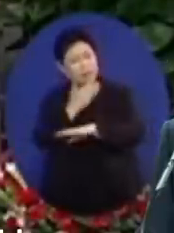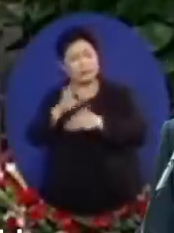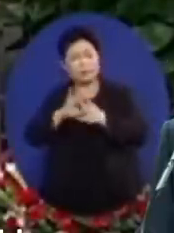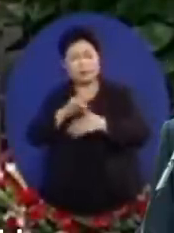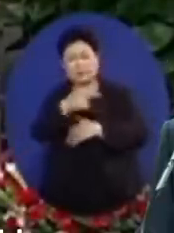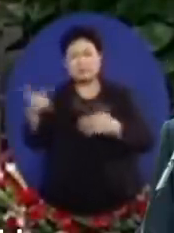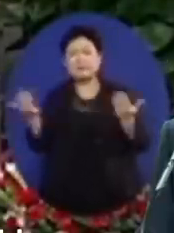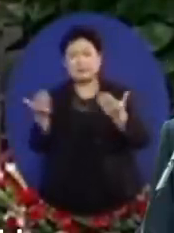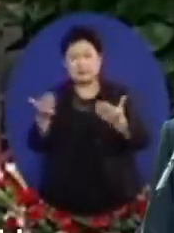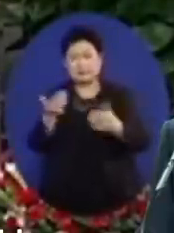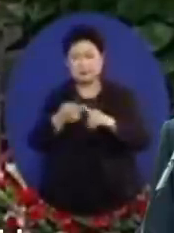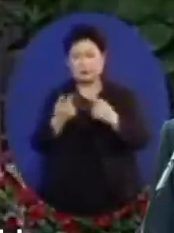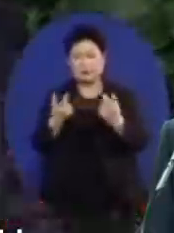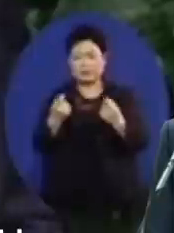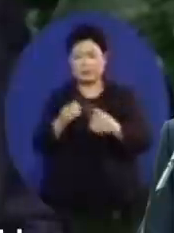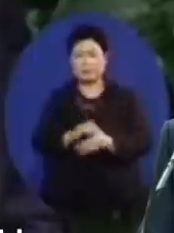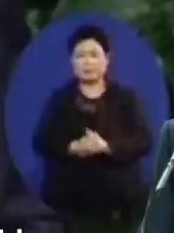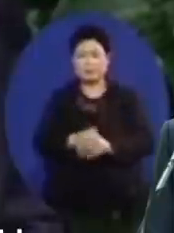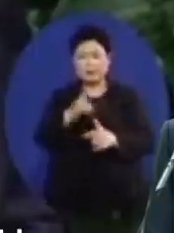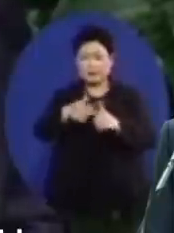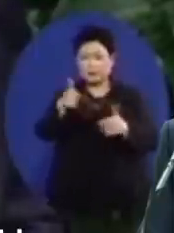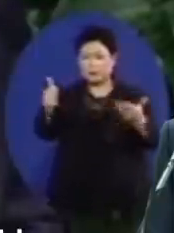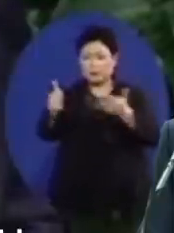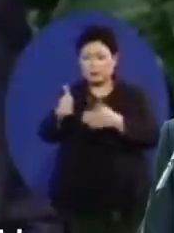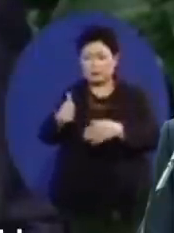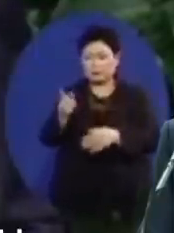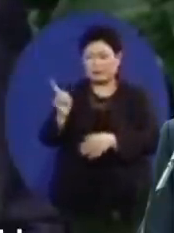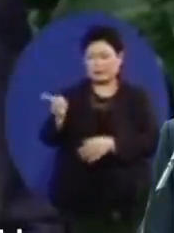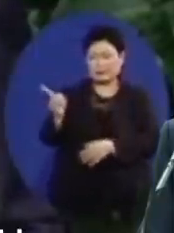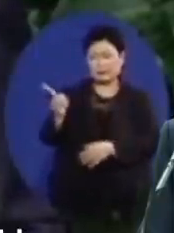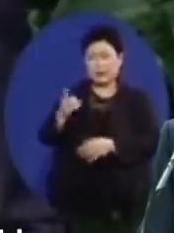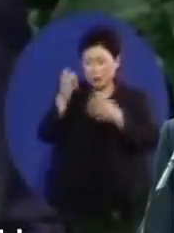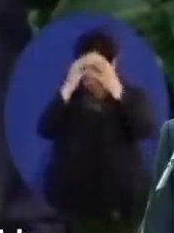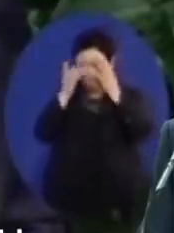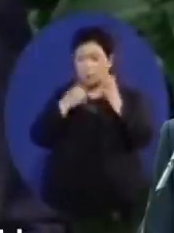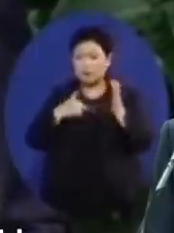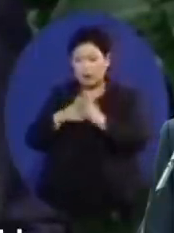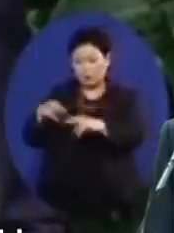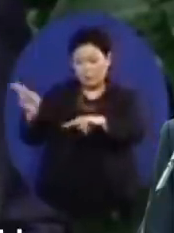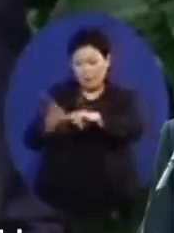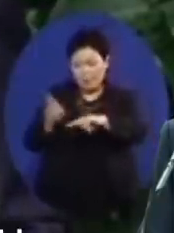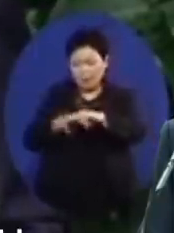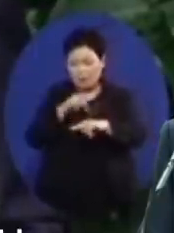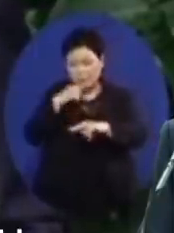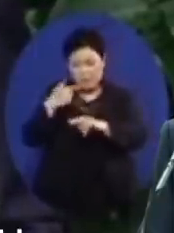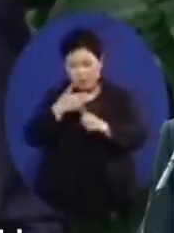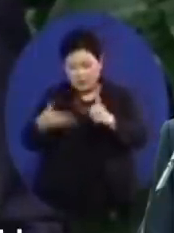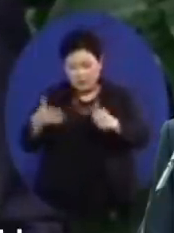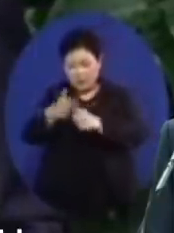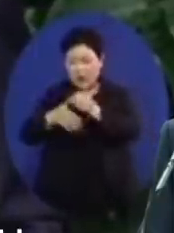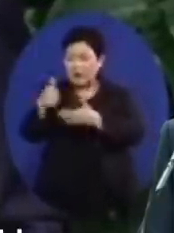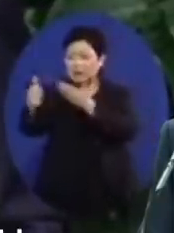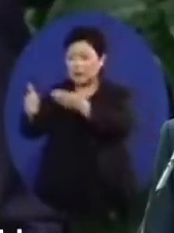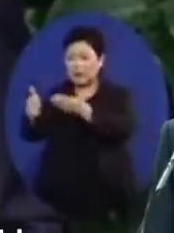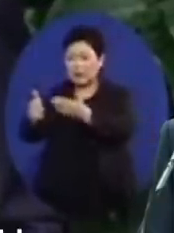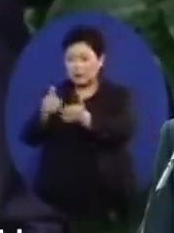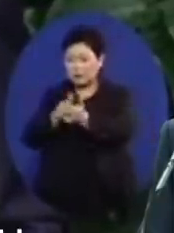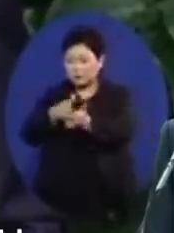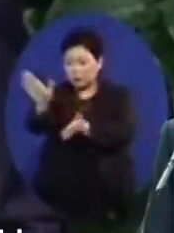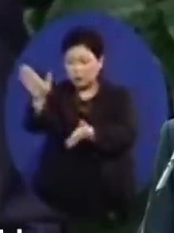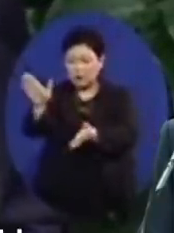큰일입니다. 그것을 예수님이 저렇게 고통당하고 매를 맞고 피를 흘린 것은 하나님께